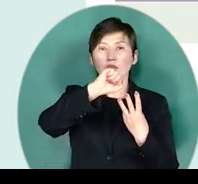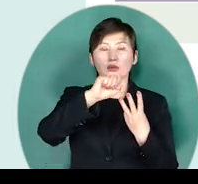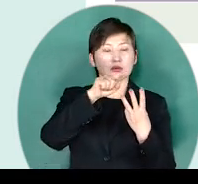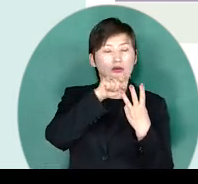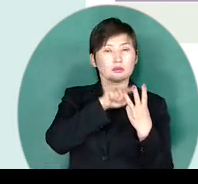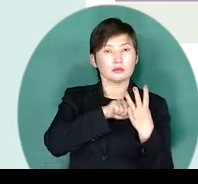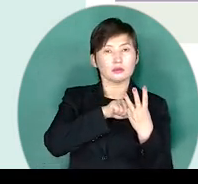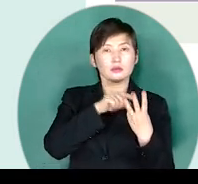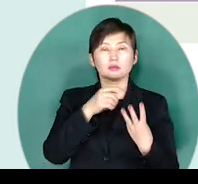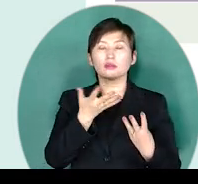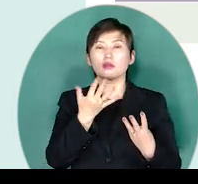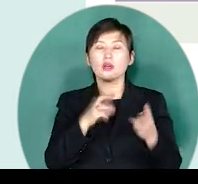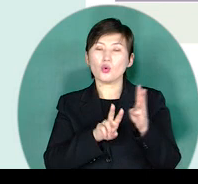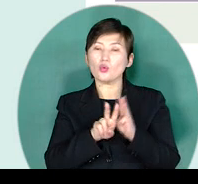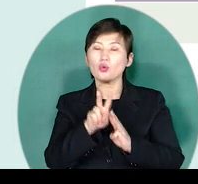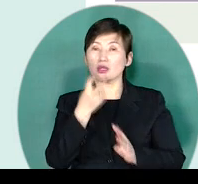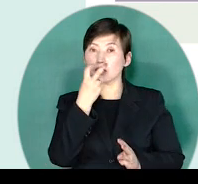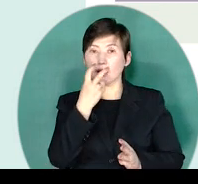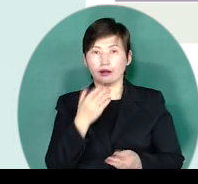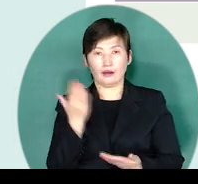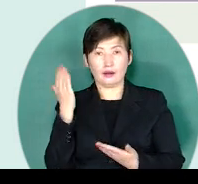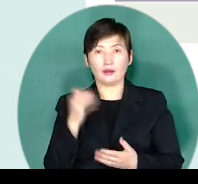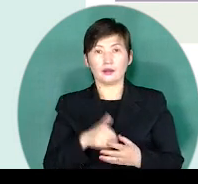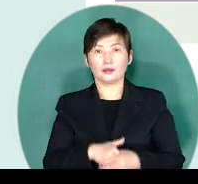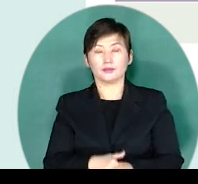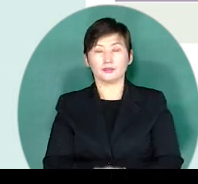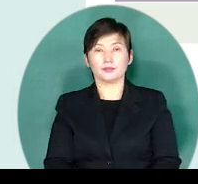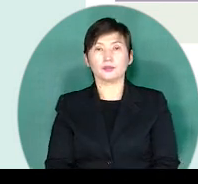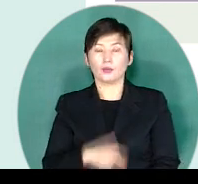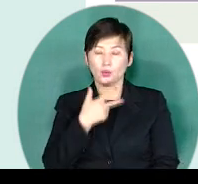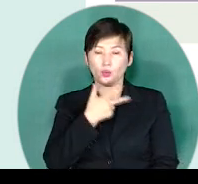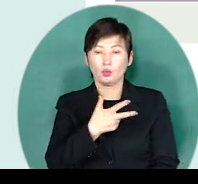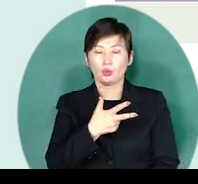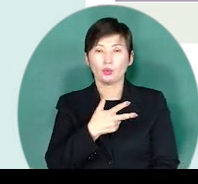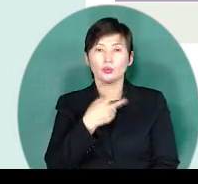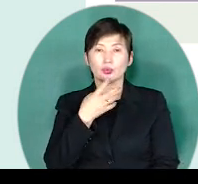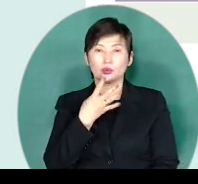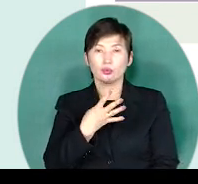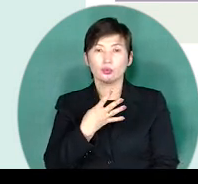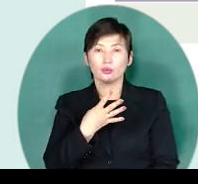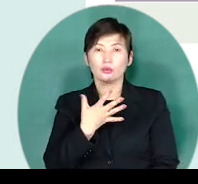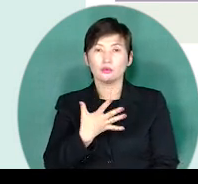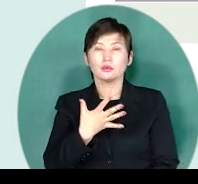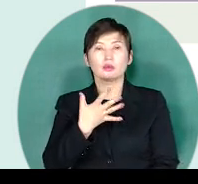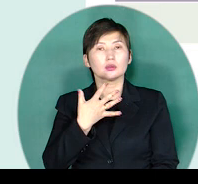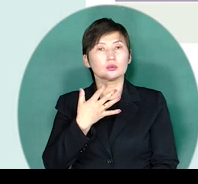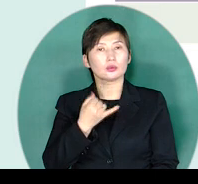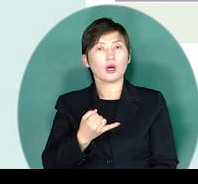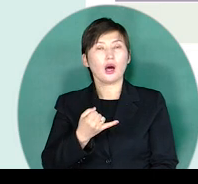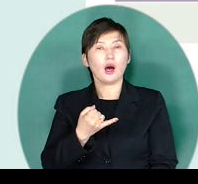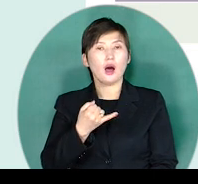вэ? Харцгаая. Дахиад тоолно, тийм ээ. 3 4